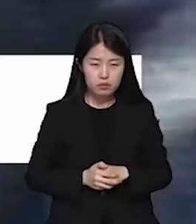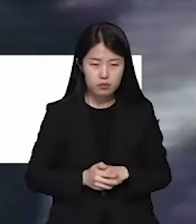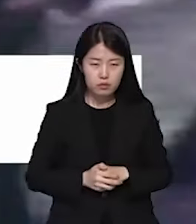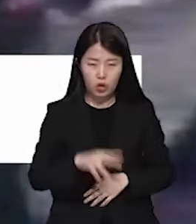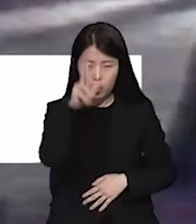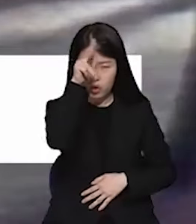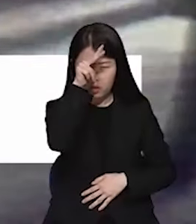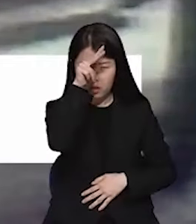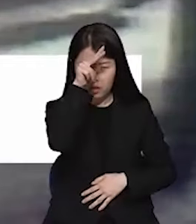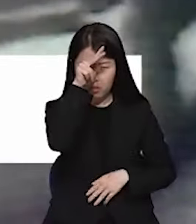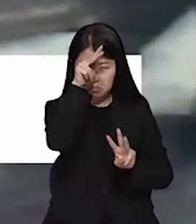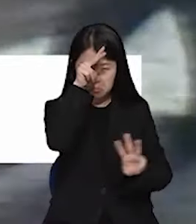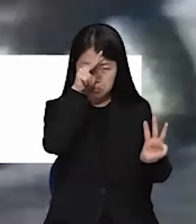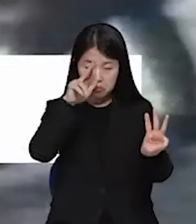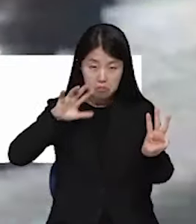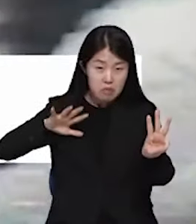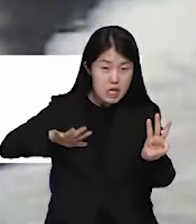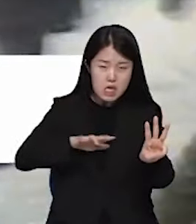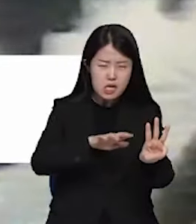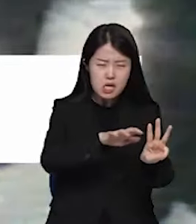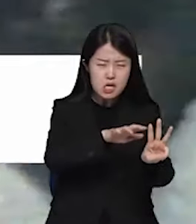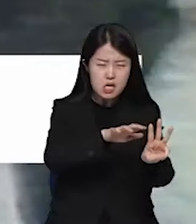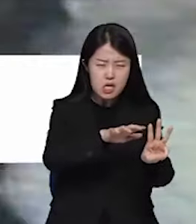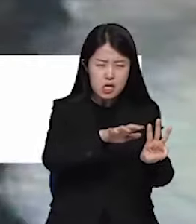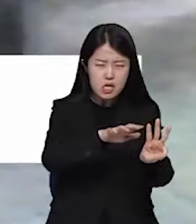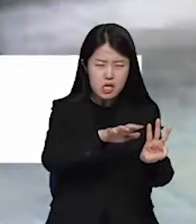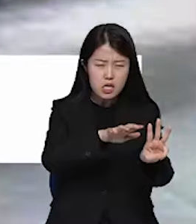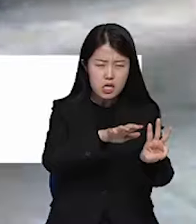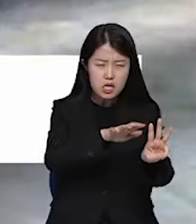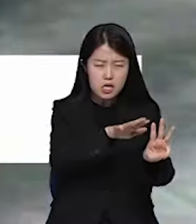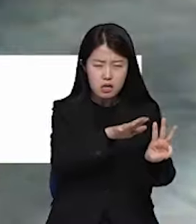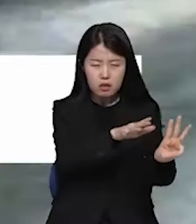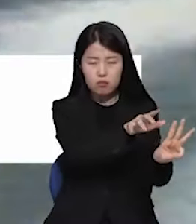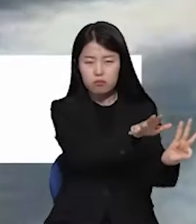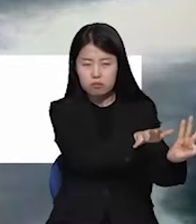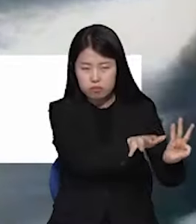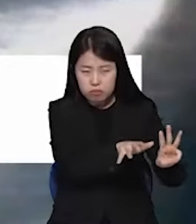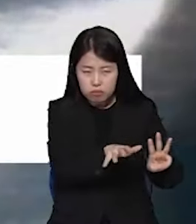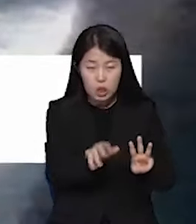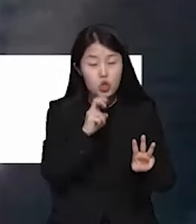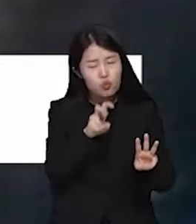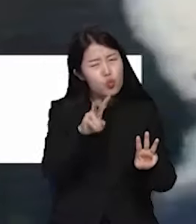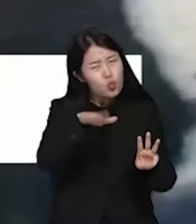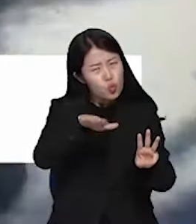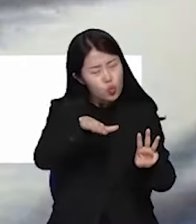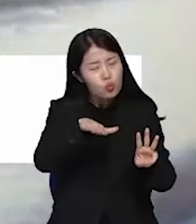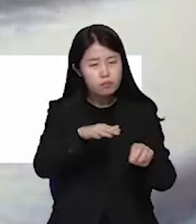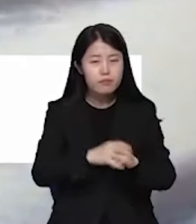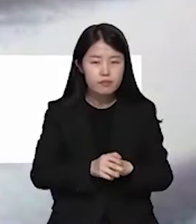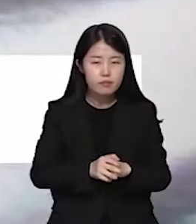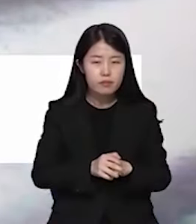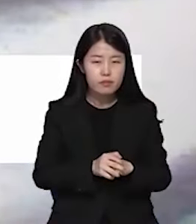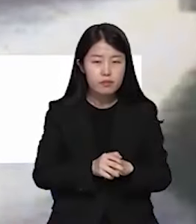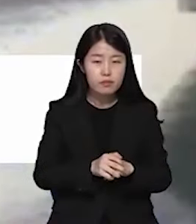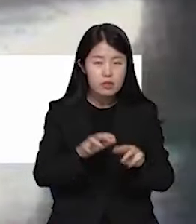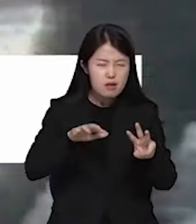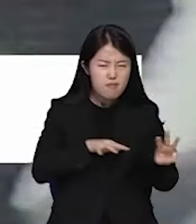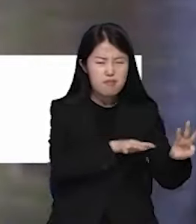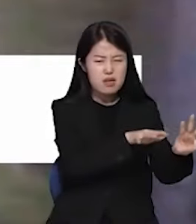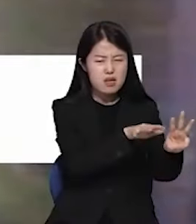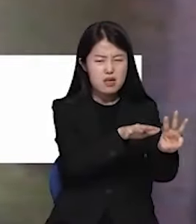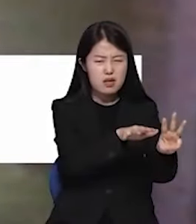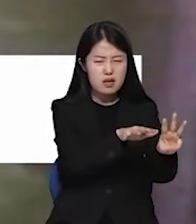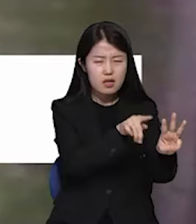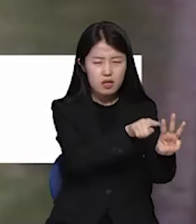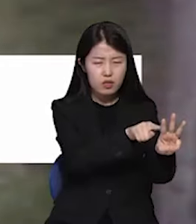경찰분들이 들어갔다가 일단 나와줬어요. 나오셨는데 한 20분 정도 걸렸어요. 그분들이 이제